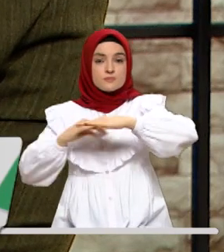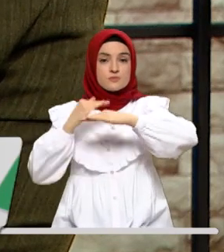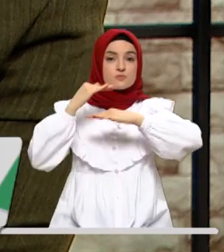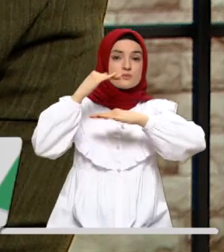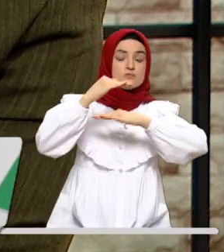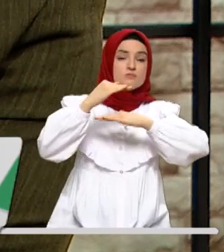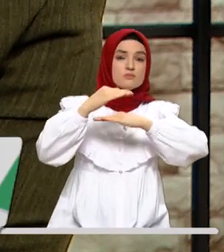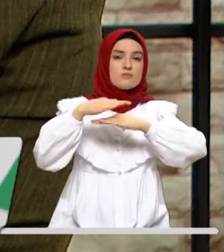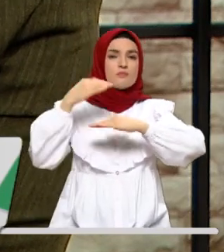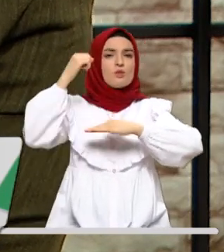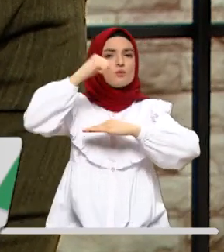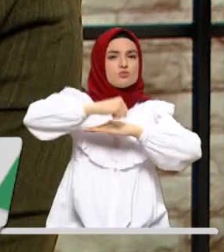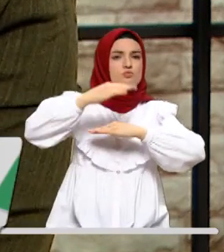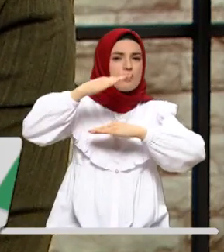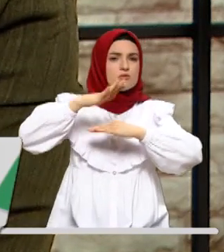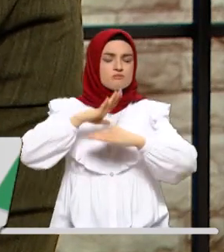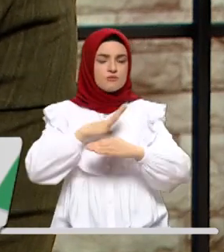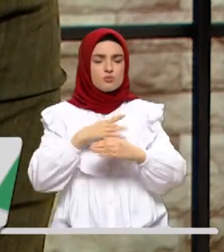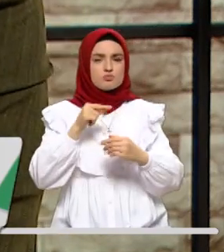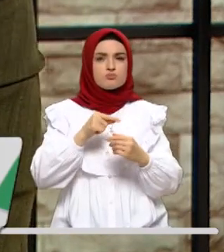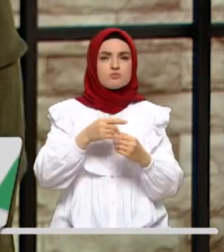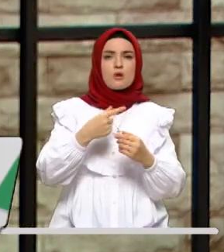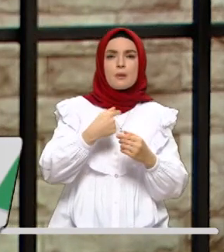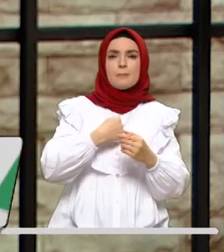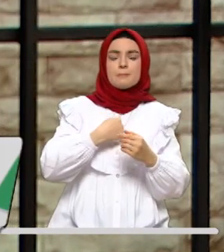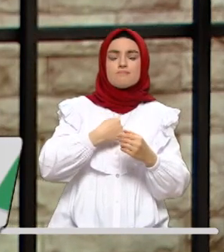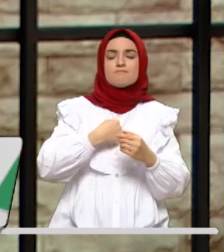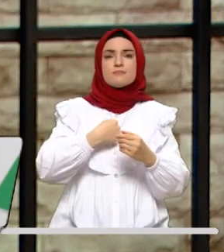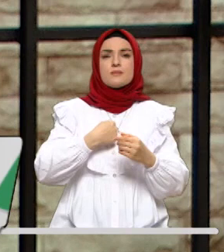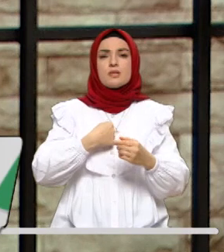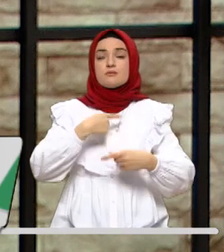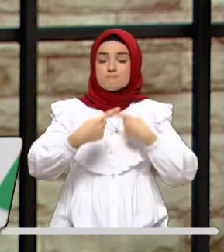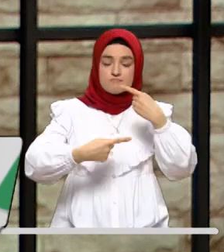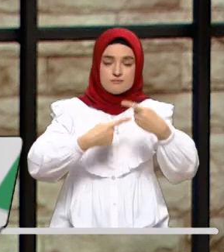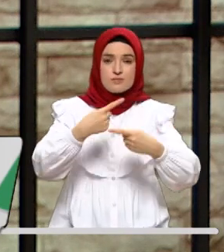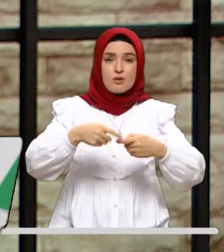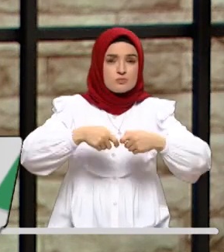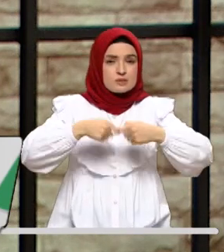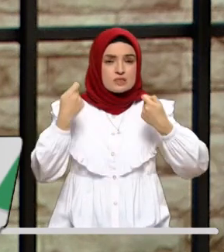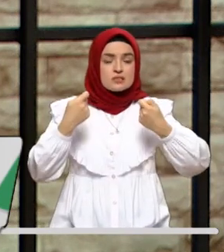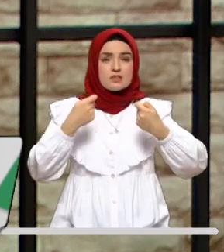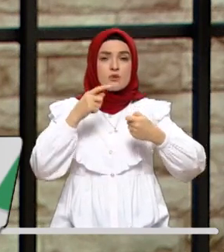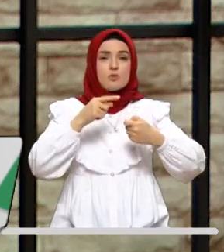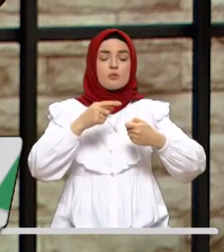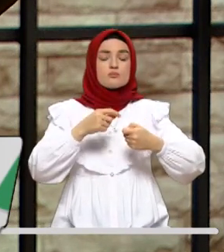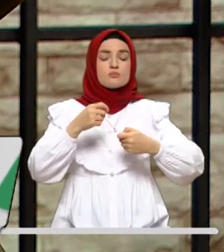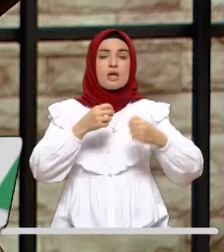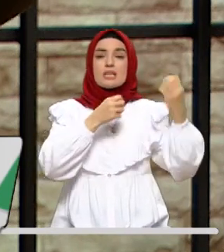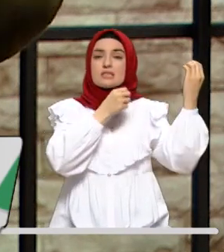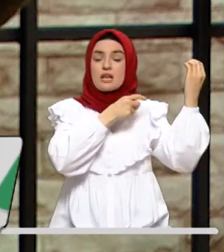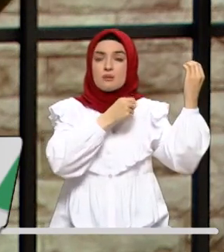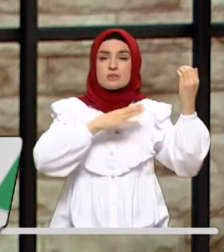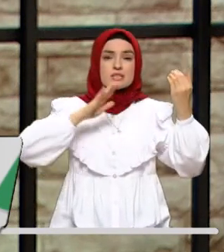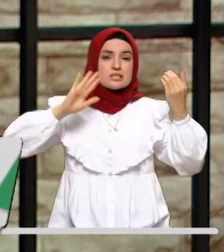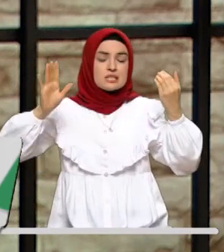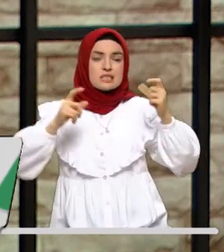var değil mi? O namahrem elini benim ecdadım kırdı yine. Selahaddin Eyyubi Diyarbakır'dan gitti. 99